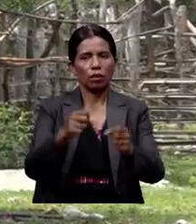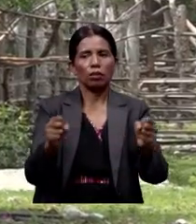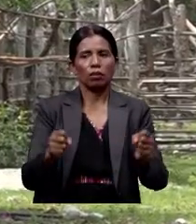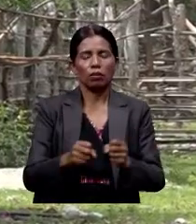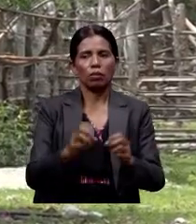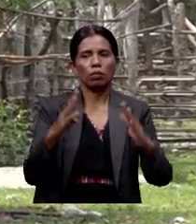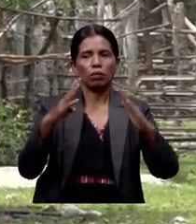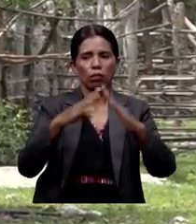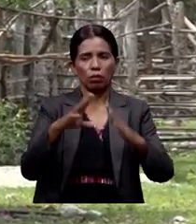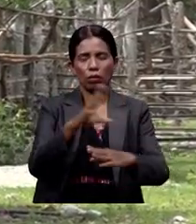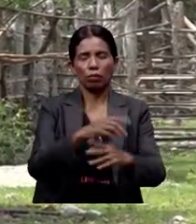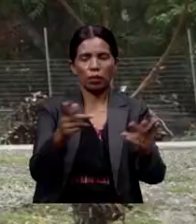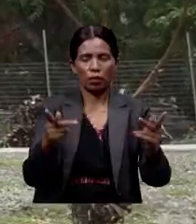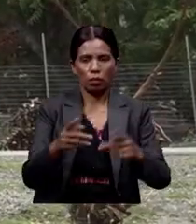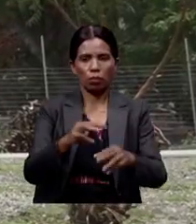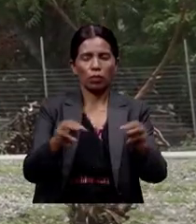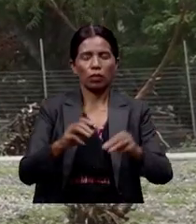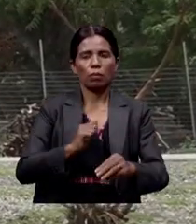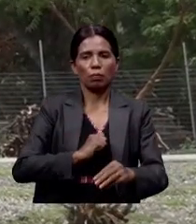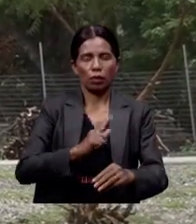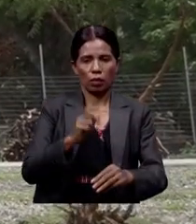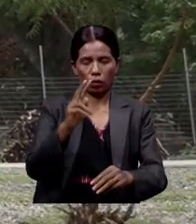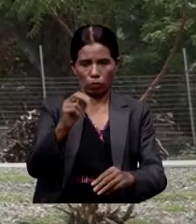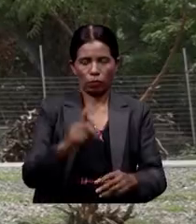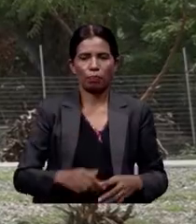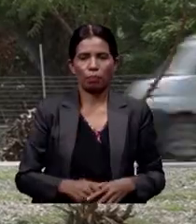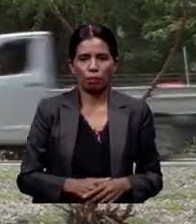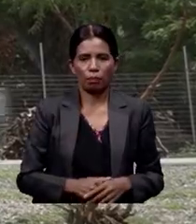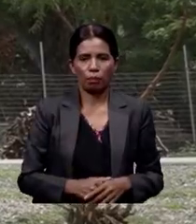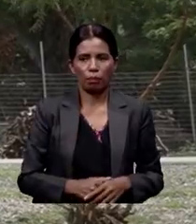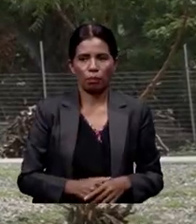cadua, posto administrativo lá no município Manatuto. Aqui para cobertura, Ziemen.